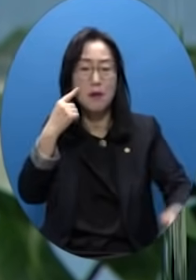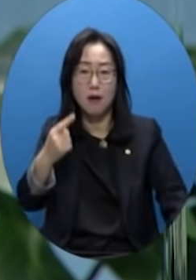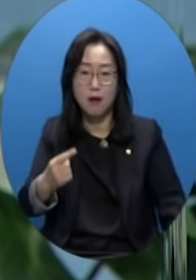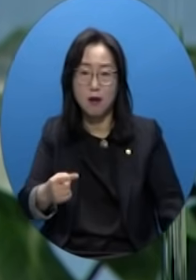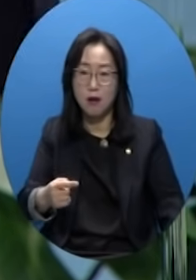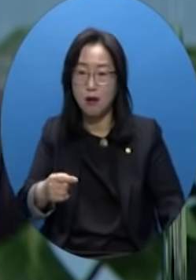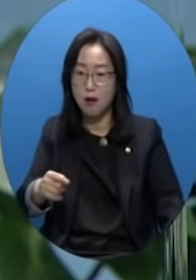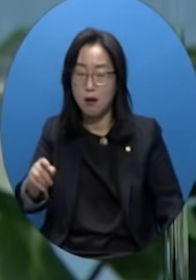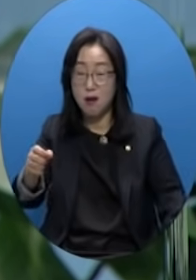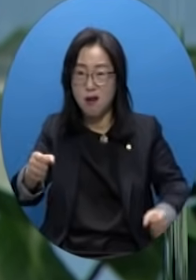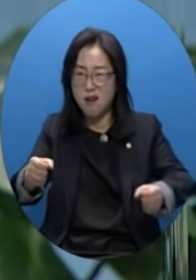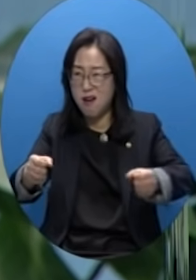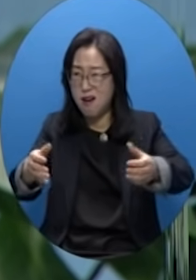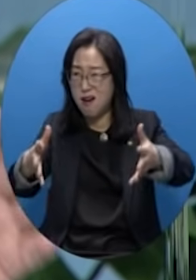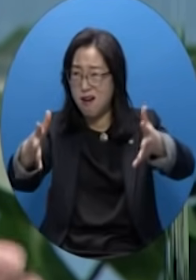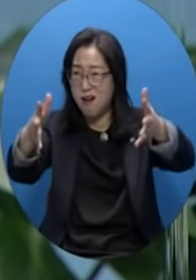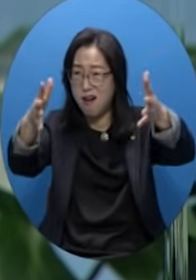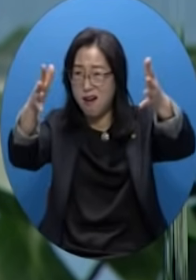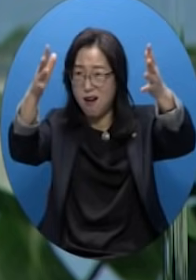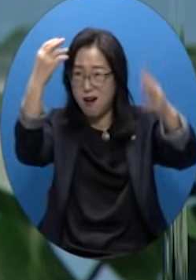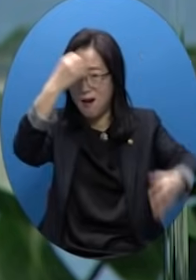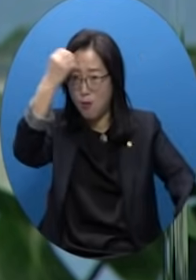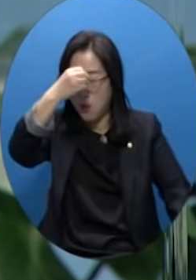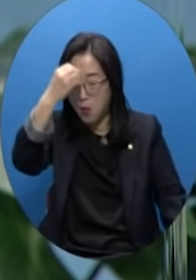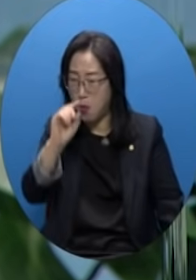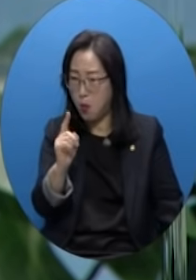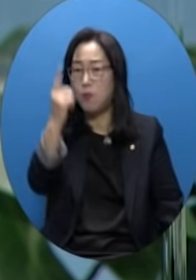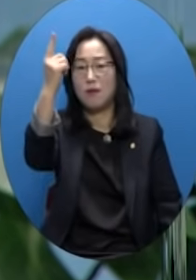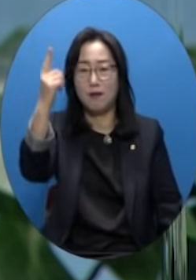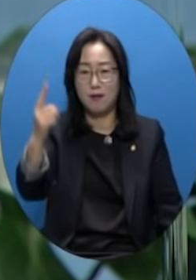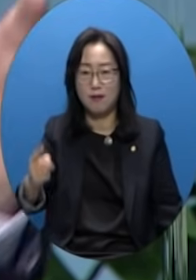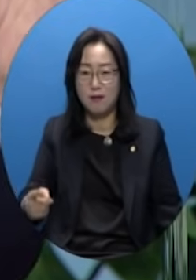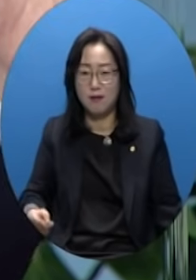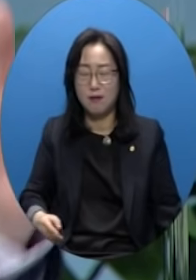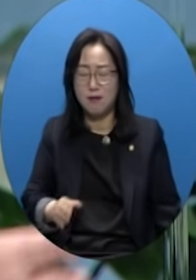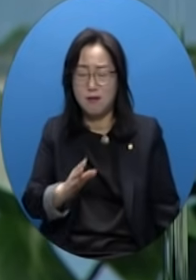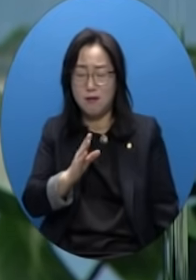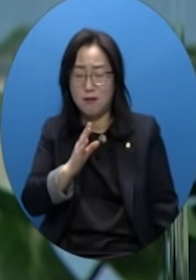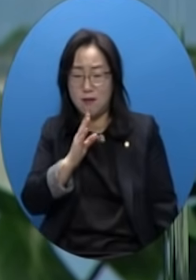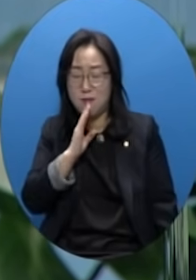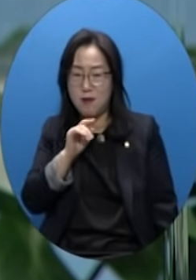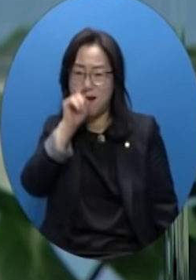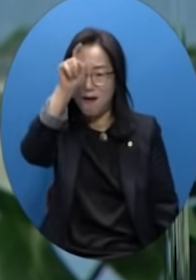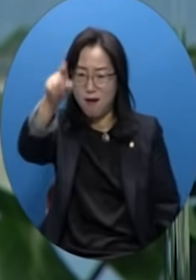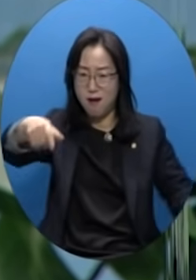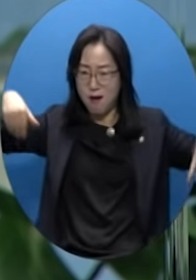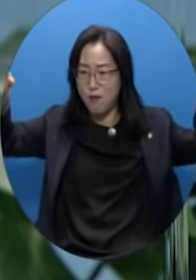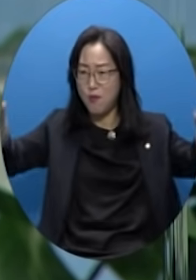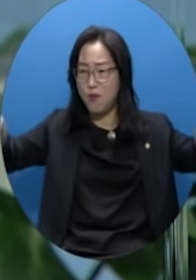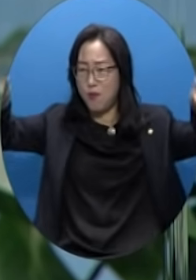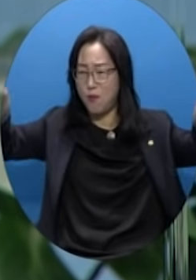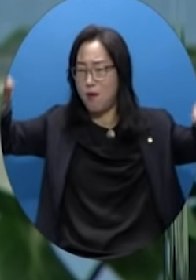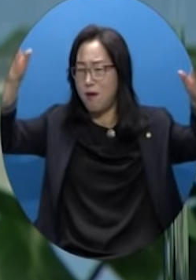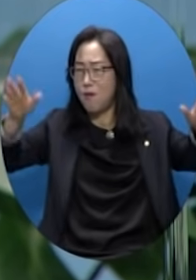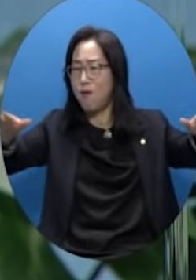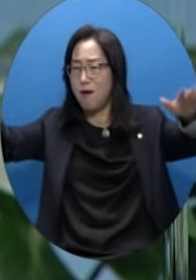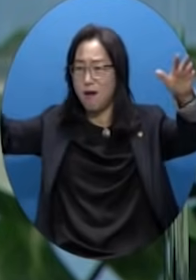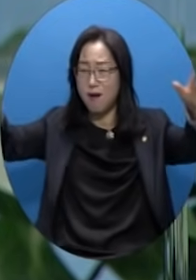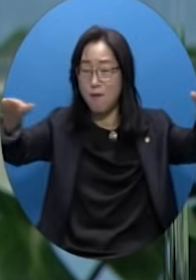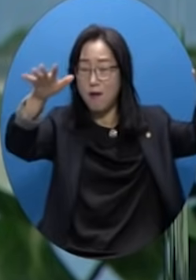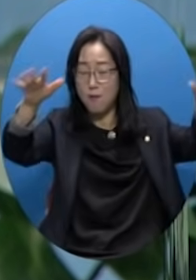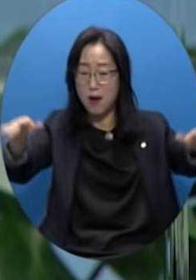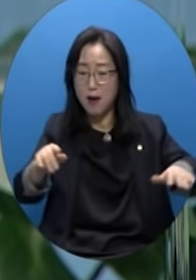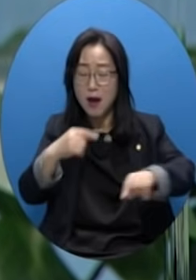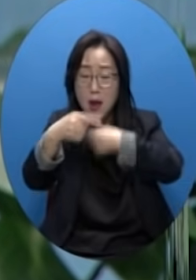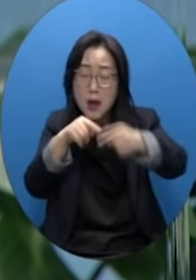900 침도 노대 뭐 상사를 못하죠 그 정도 높이 복수가 낚시 올라가는데 참사는